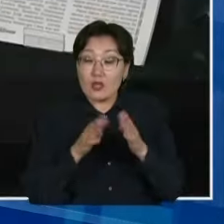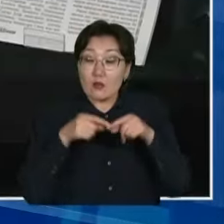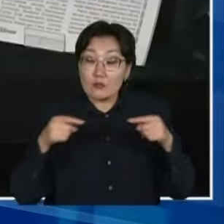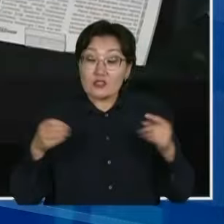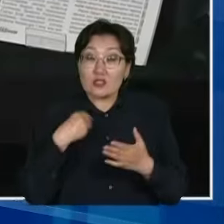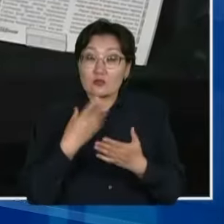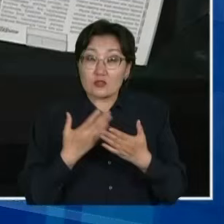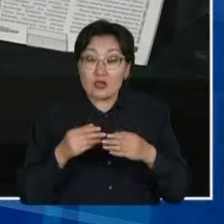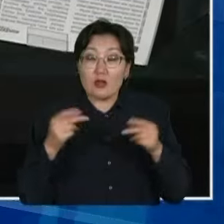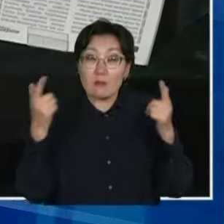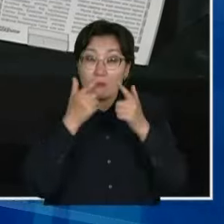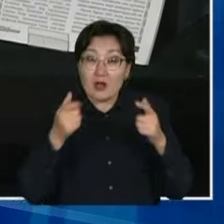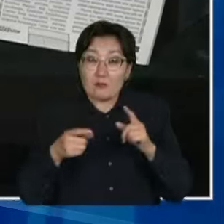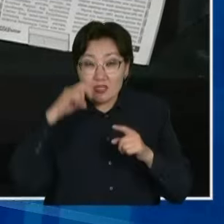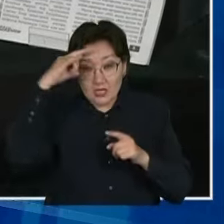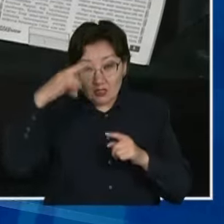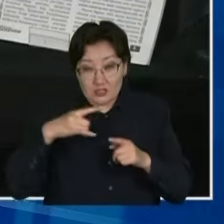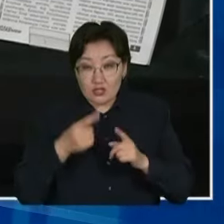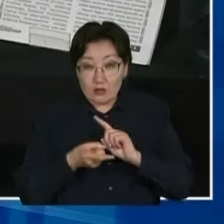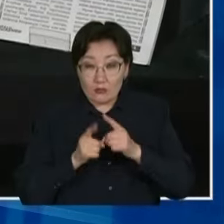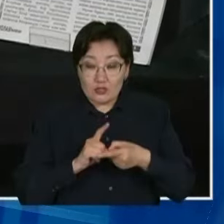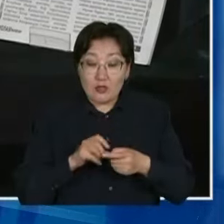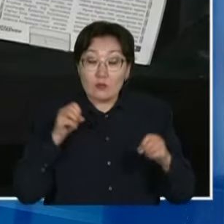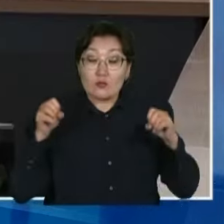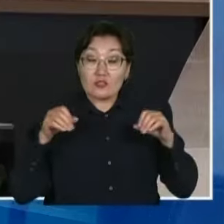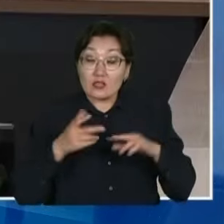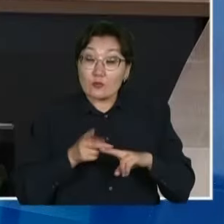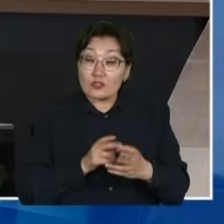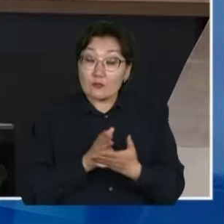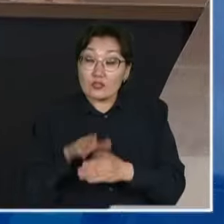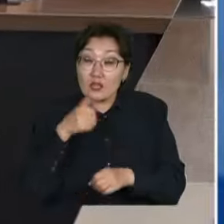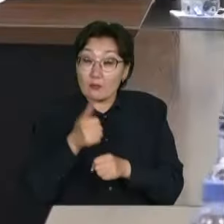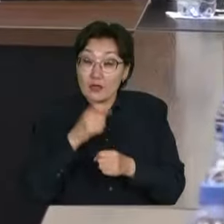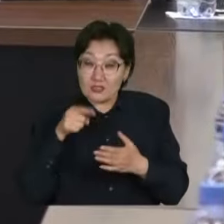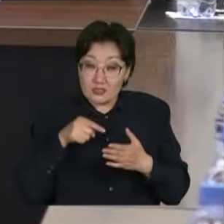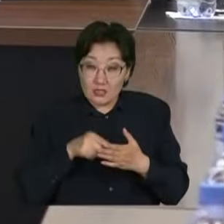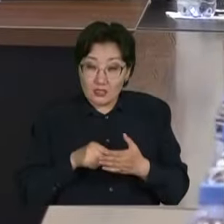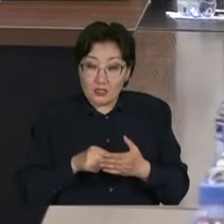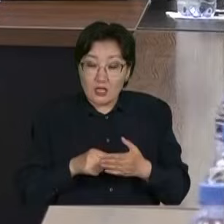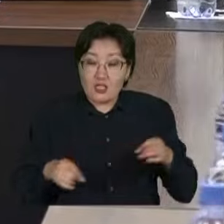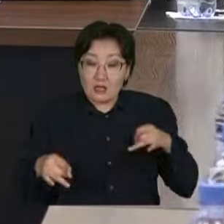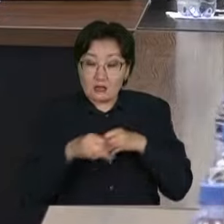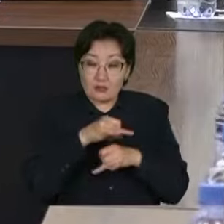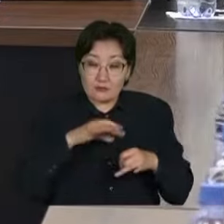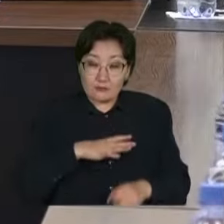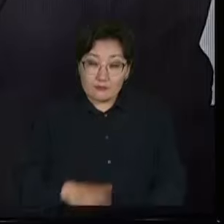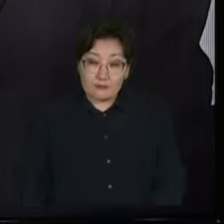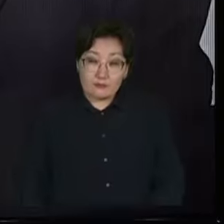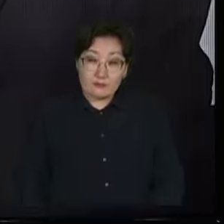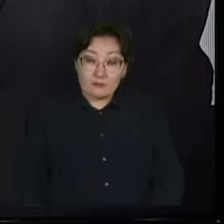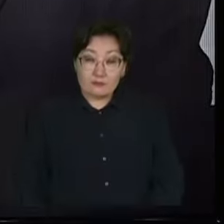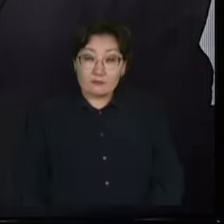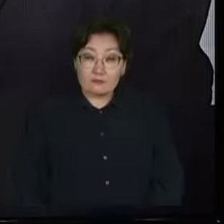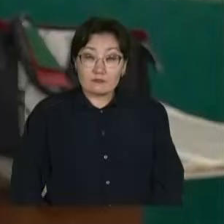мәліметтерді қазақша сөйлеткен. Басқосуға жиналған мамандар аталған саладағы басты мәселелерді ортаға салды.